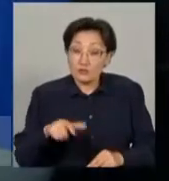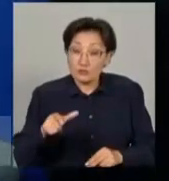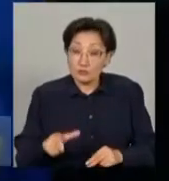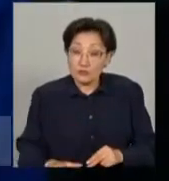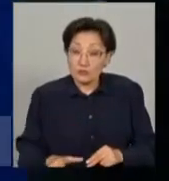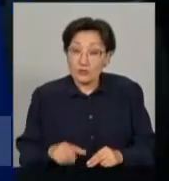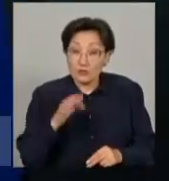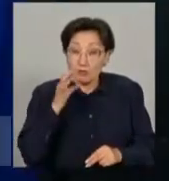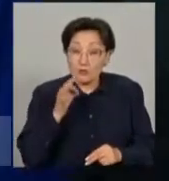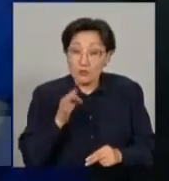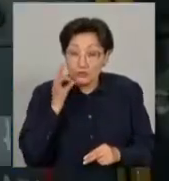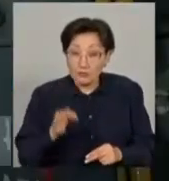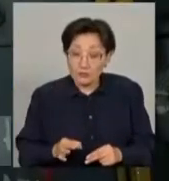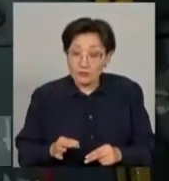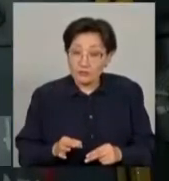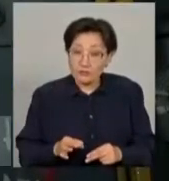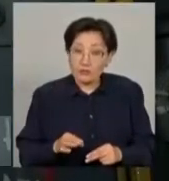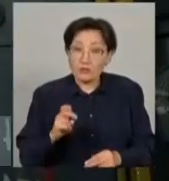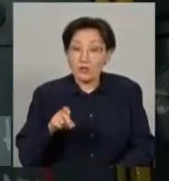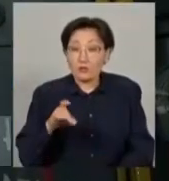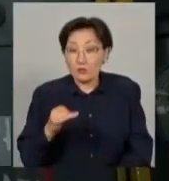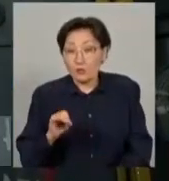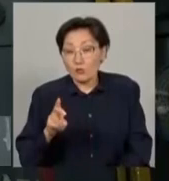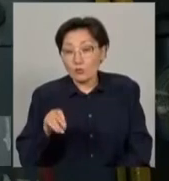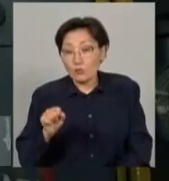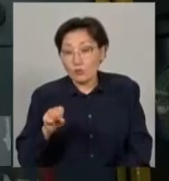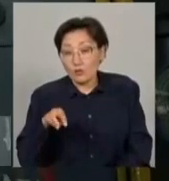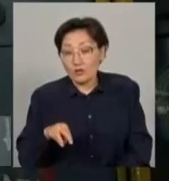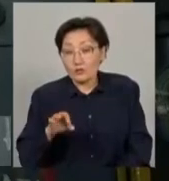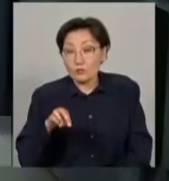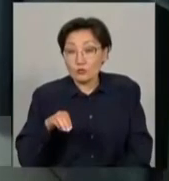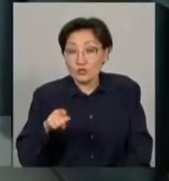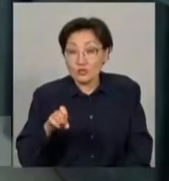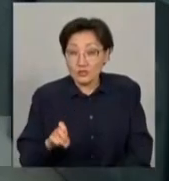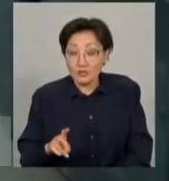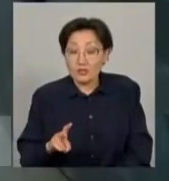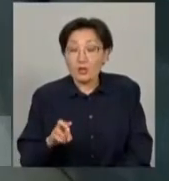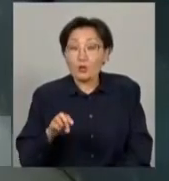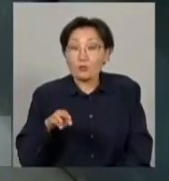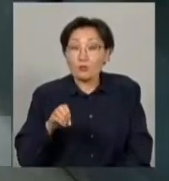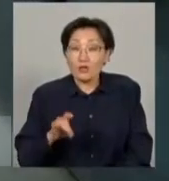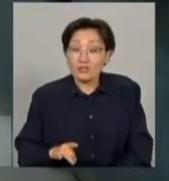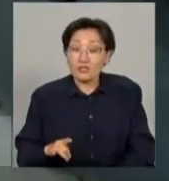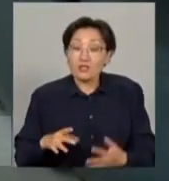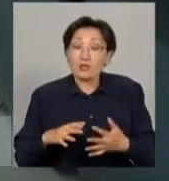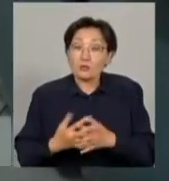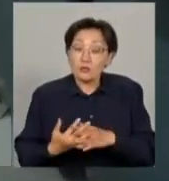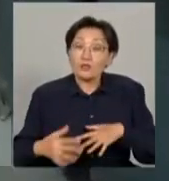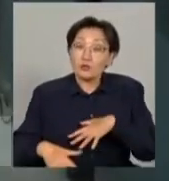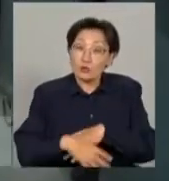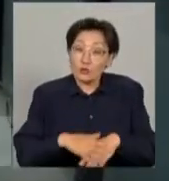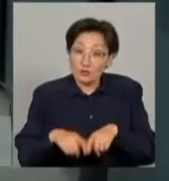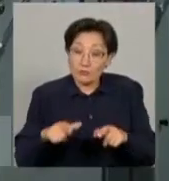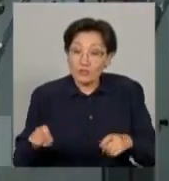өкілеттігі болмағанына қарамастан, Қарауой, Қуат және Өтеген батыр елді мекендерінің тұрғындарына жалған түбіртектер беріп, жарық үшін төлем